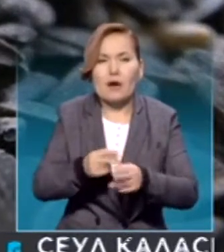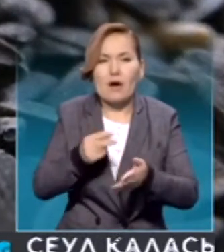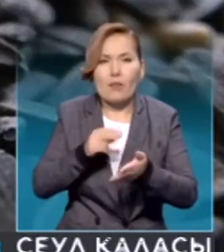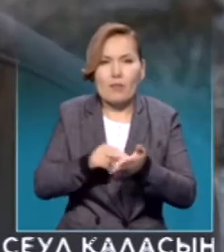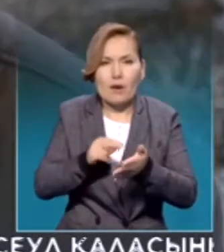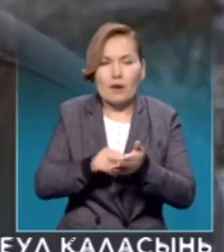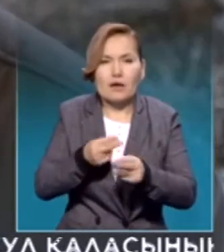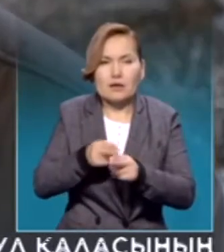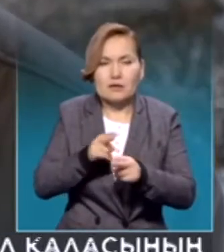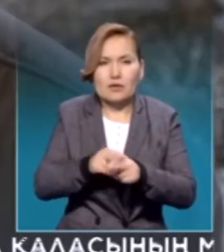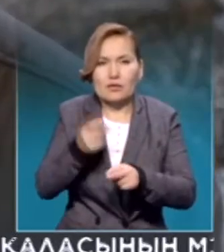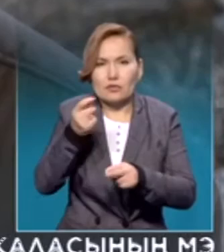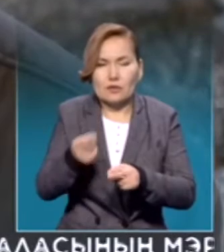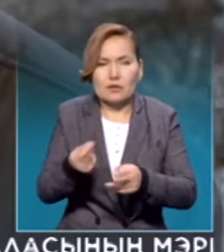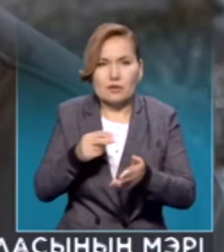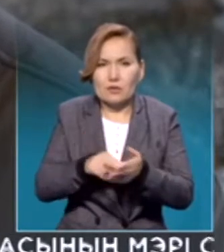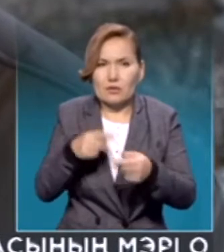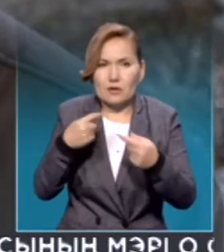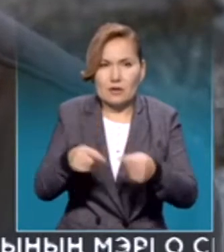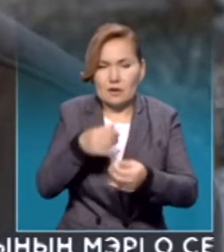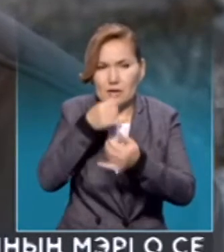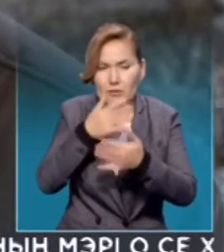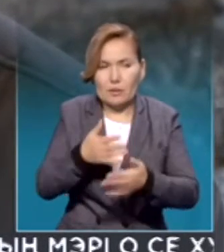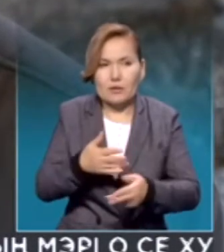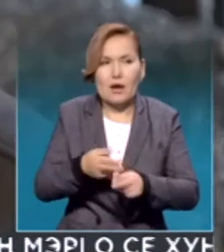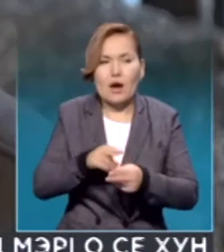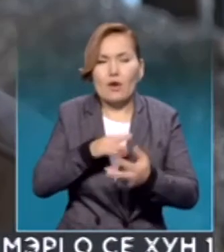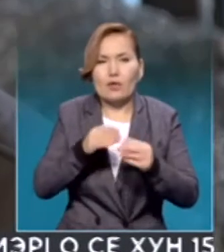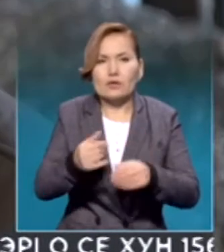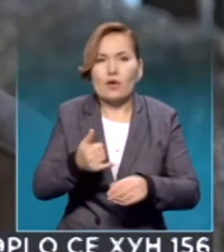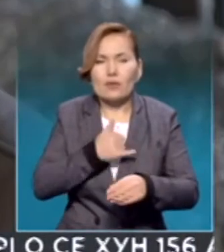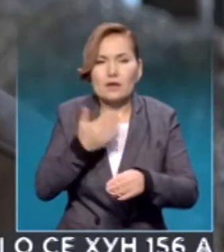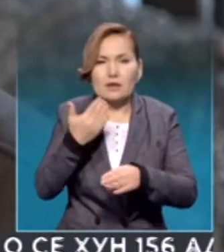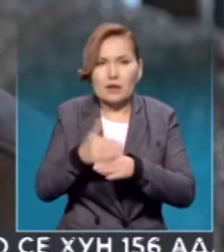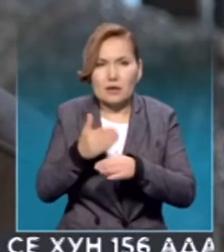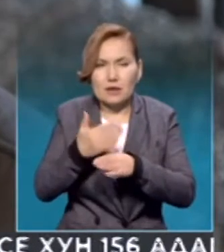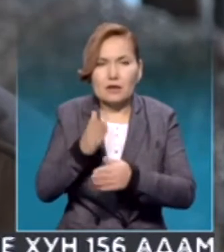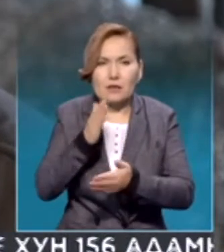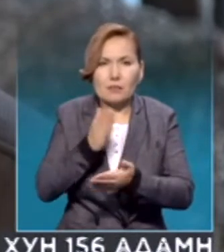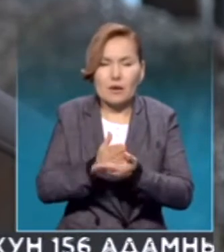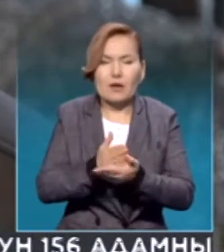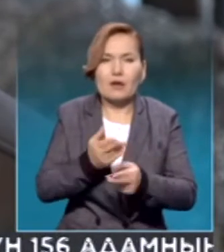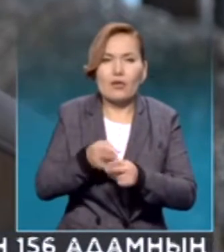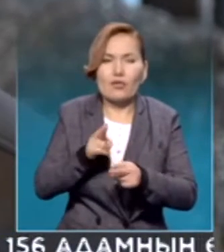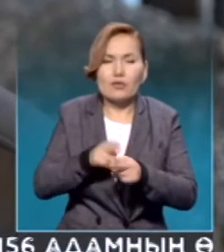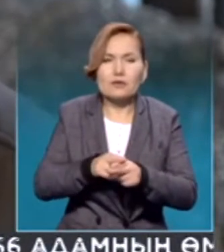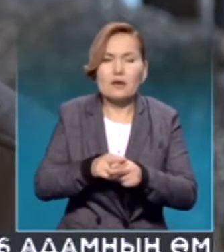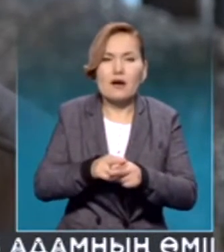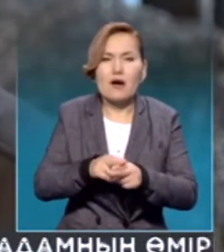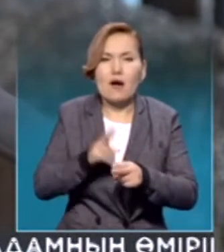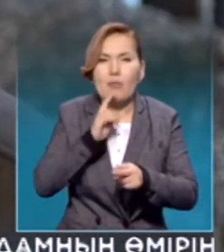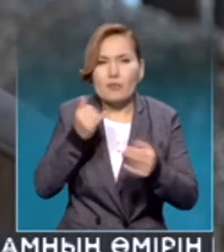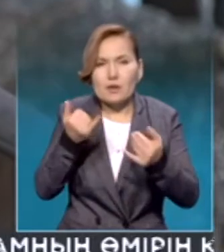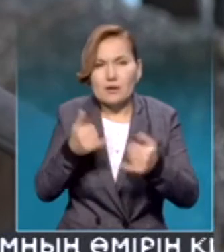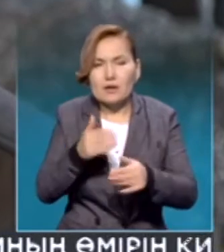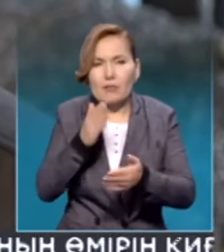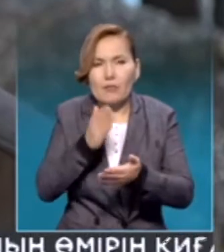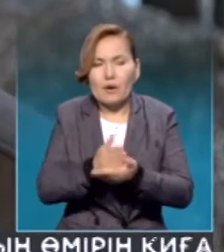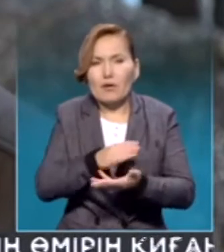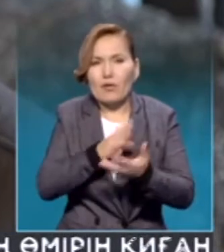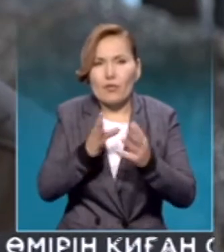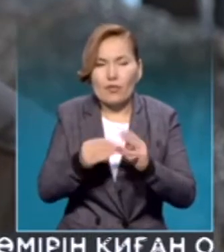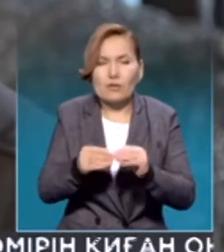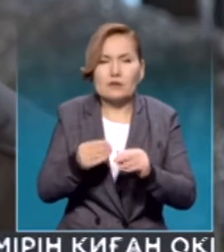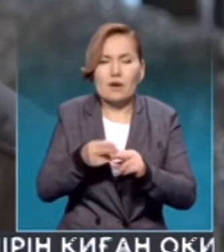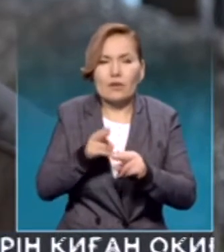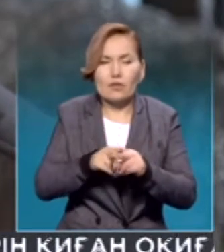бар. Біз өйтіп лизингтер бар, кредиттер бар, оларға сатады қысылғандықтан, жабады. Қамбаларында ештеңе қалмайды.